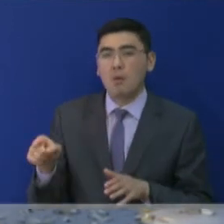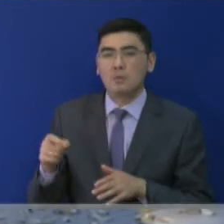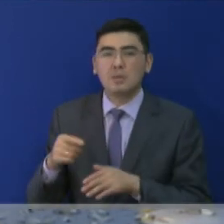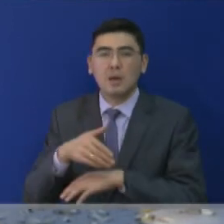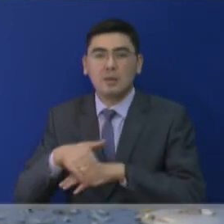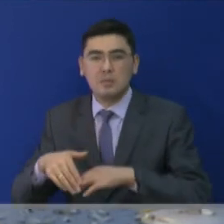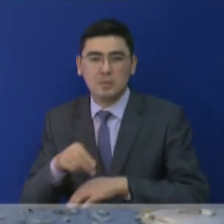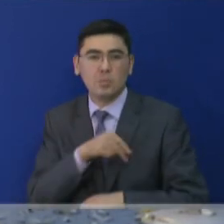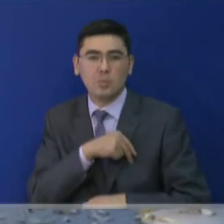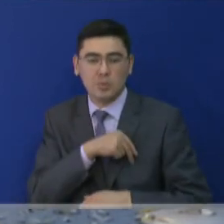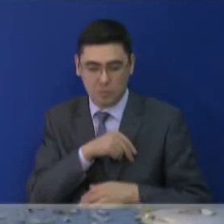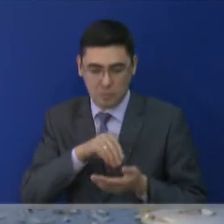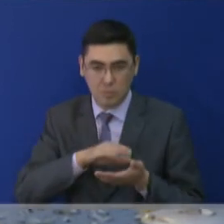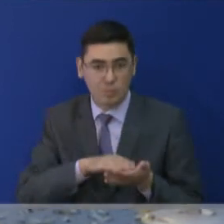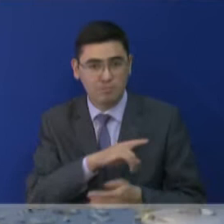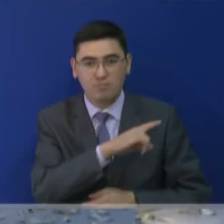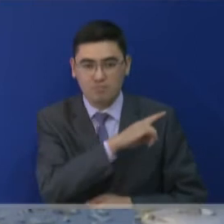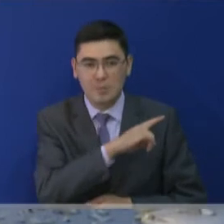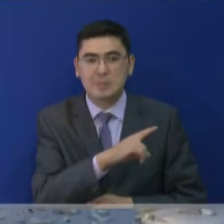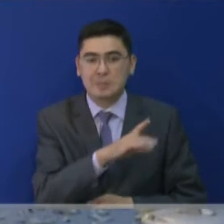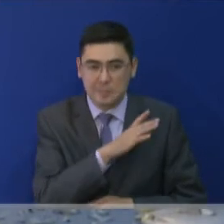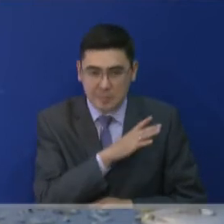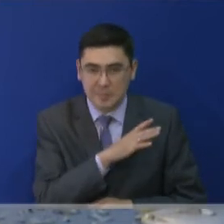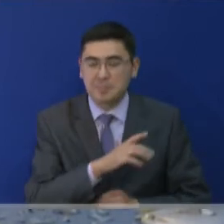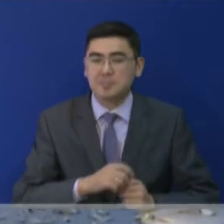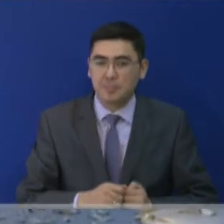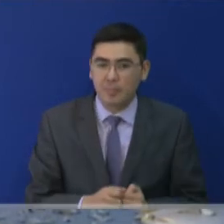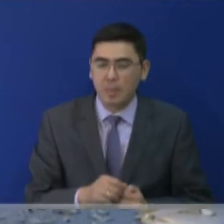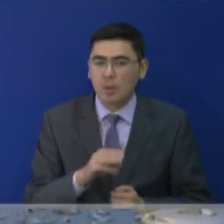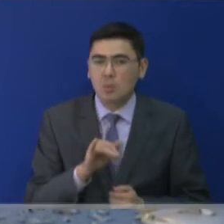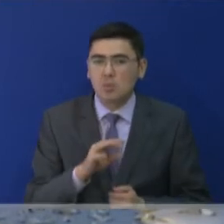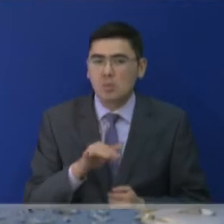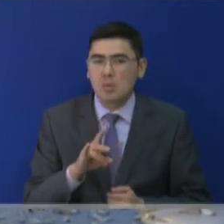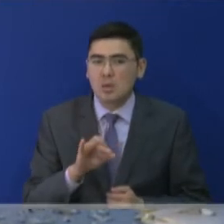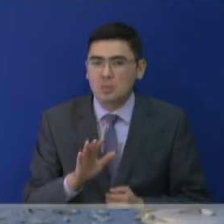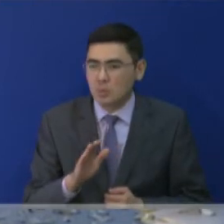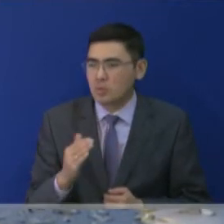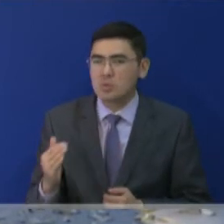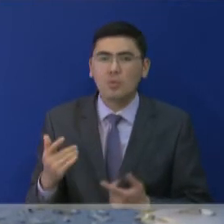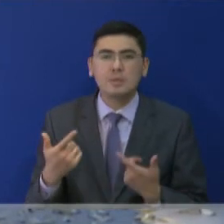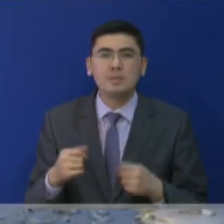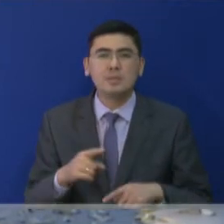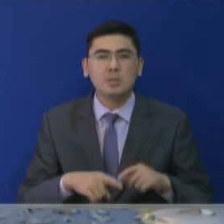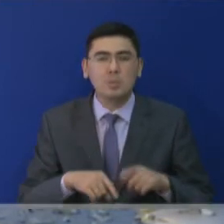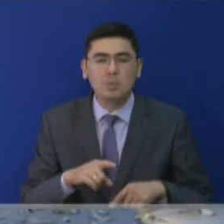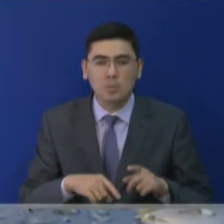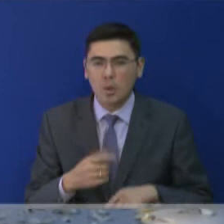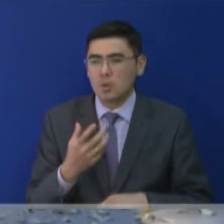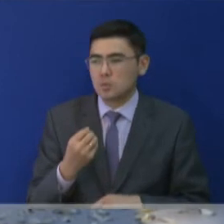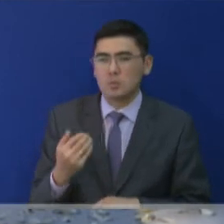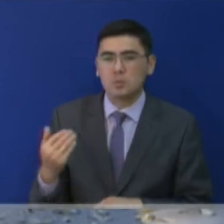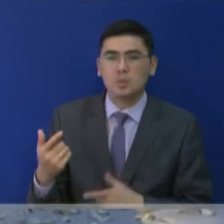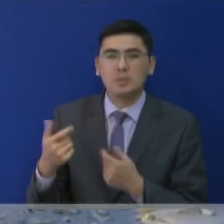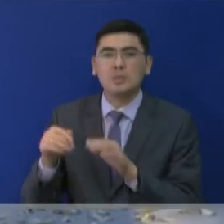адамдар тұрады. Алайда іздеушілер үмітін үзбейді және Садықбек Тұрмановтың ұрпақтары міндетті түрде табылатынына үміттенеді.